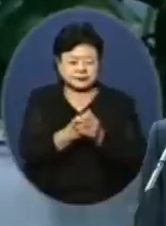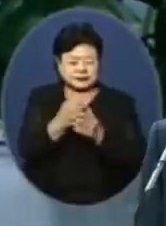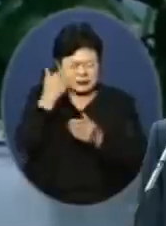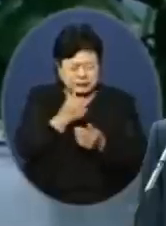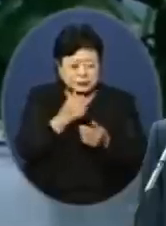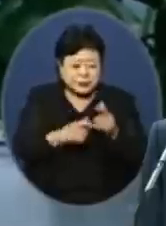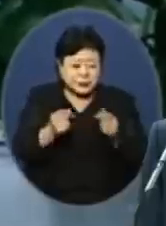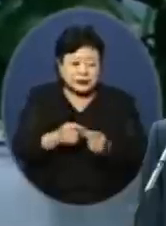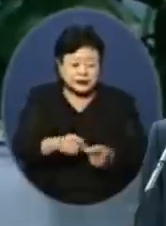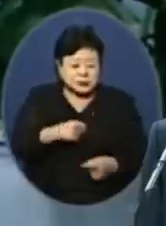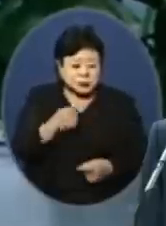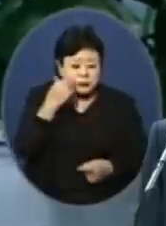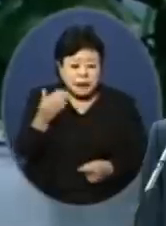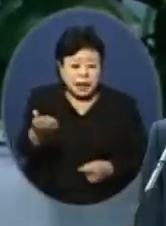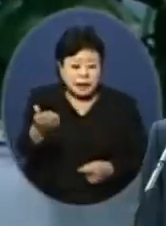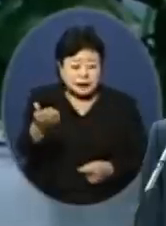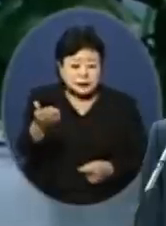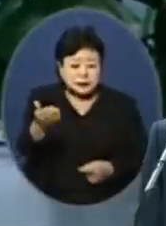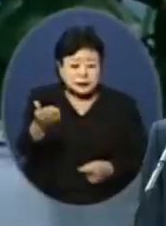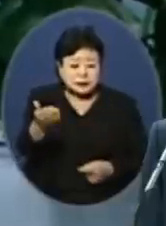누가 더 의로우냐?